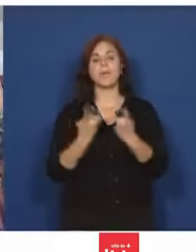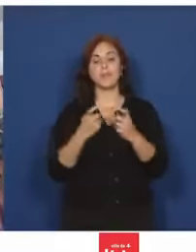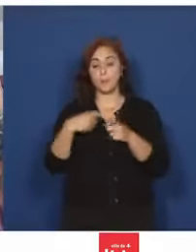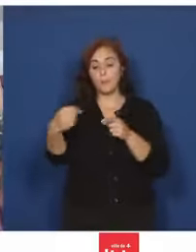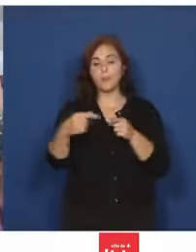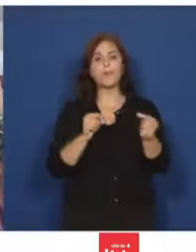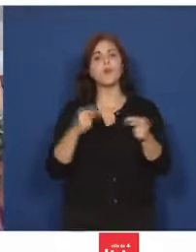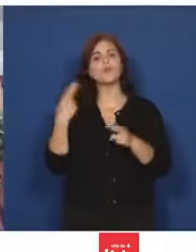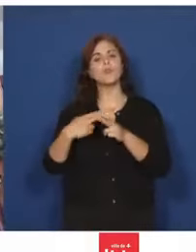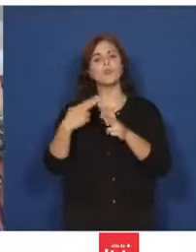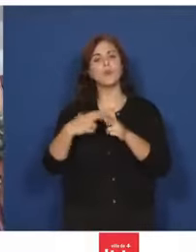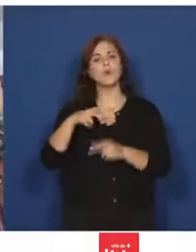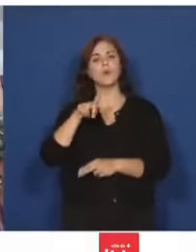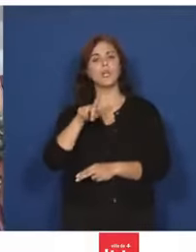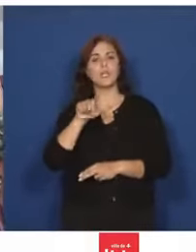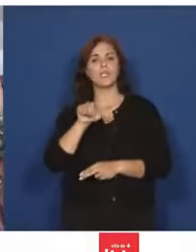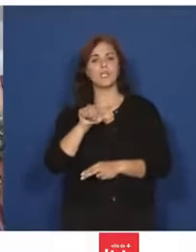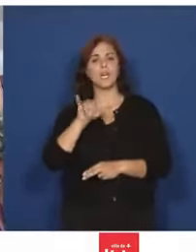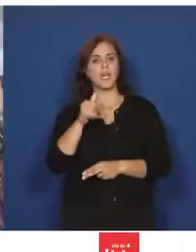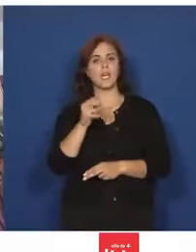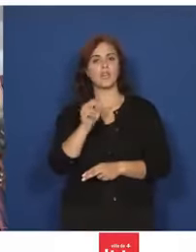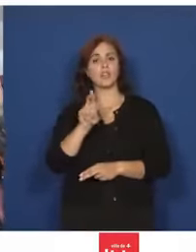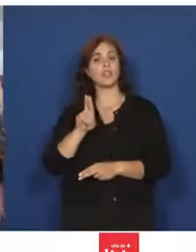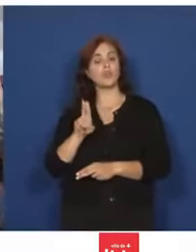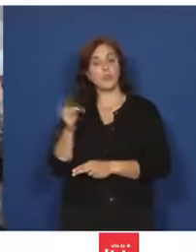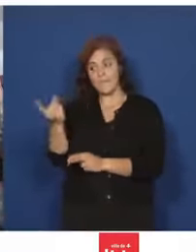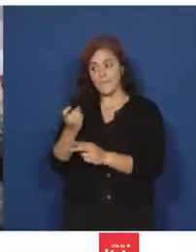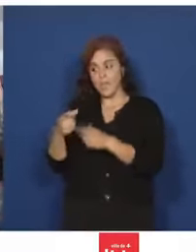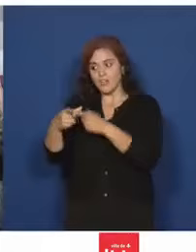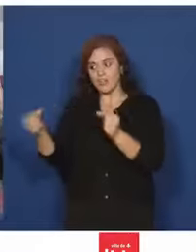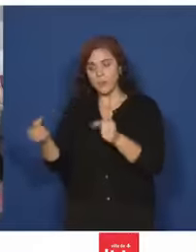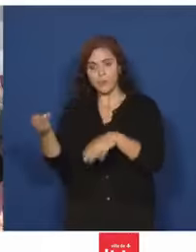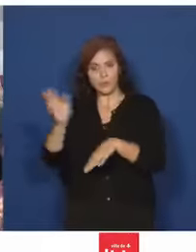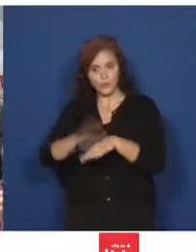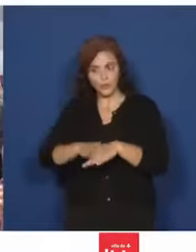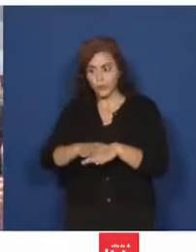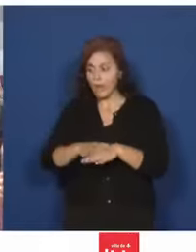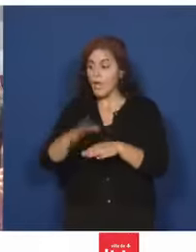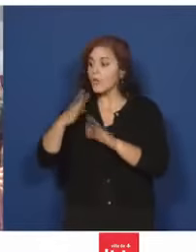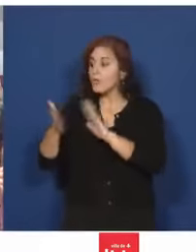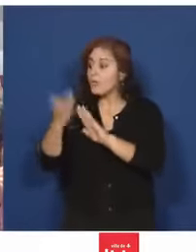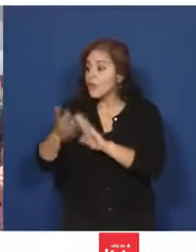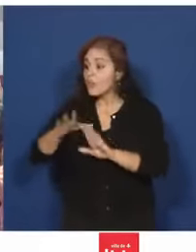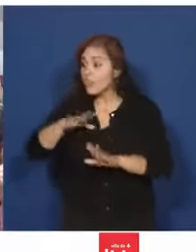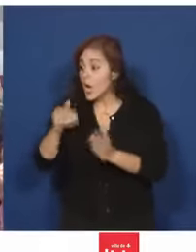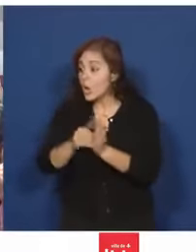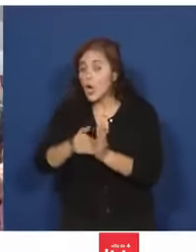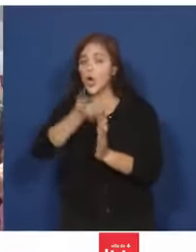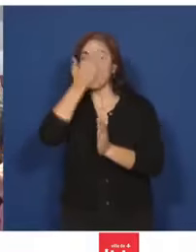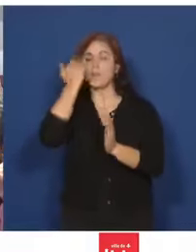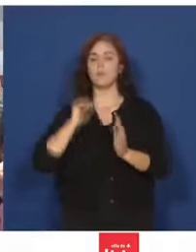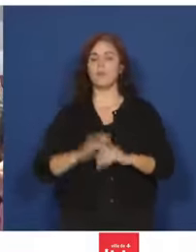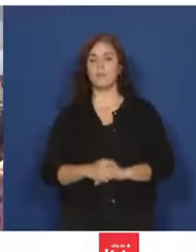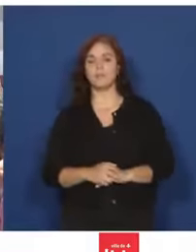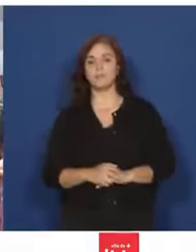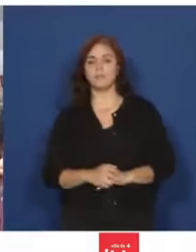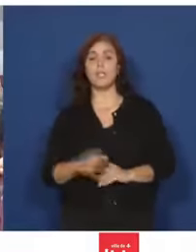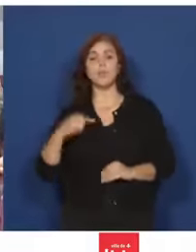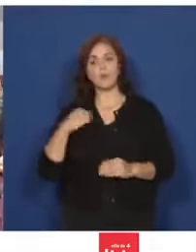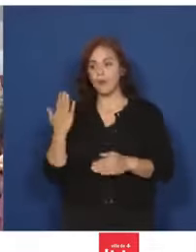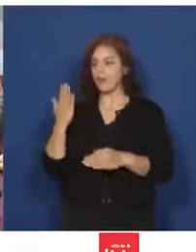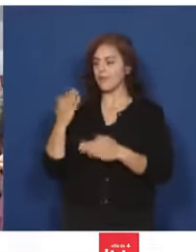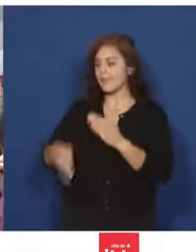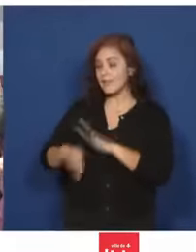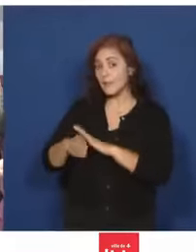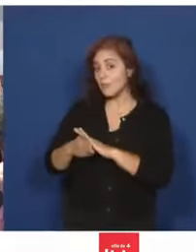dont on ignore s'il existe encore aujourd'hui des populations sauvages. Fin de mon prologue, début de l'intrigue. Une